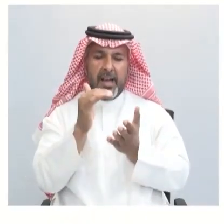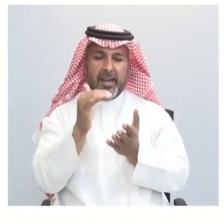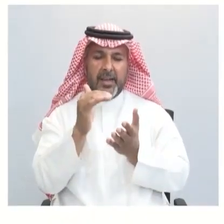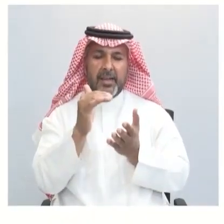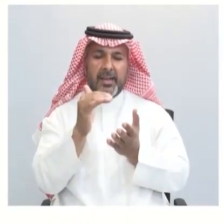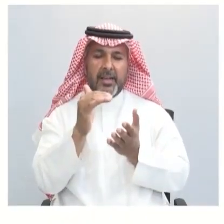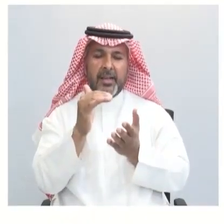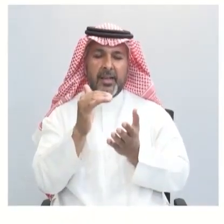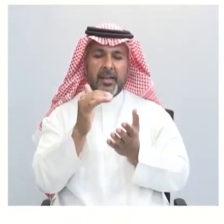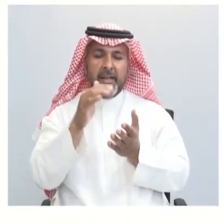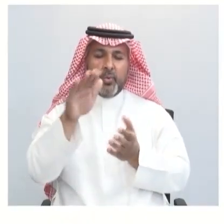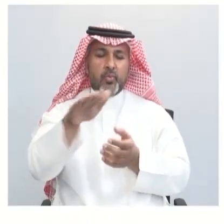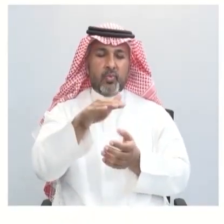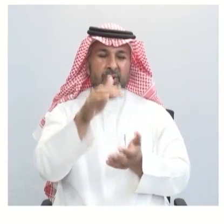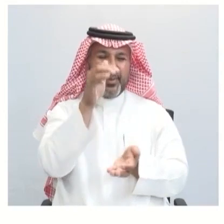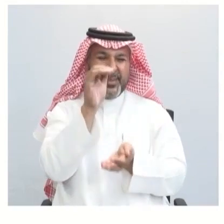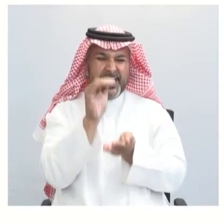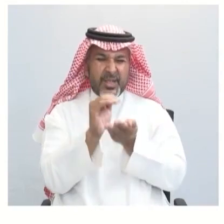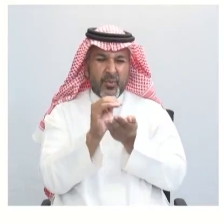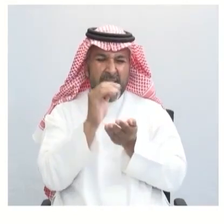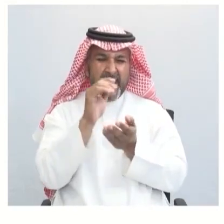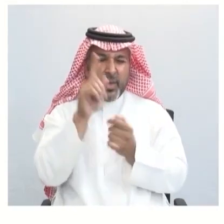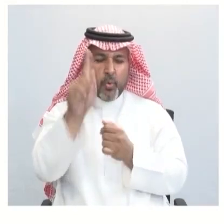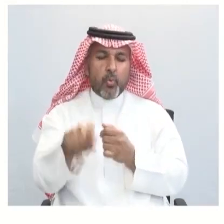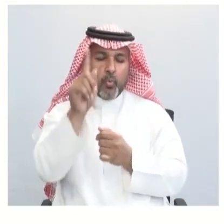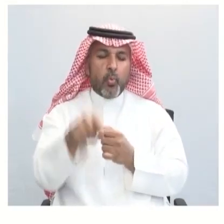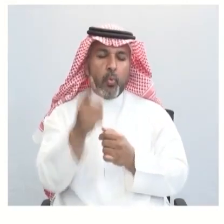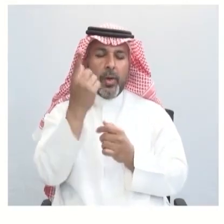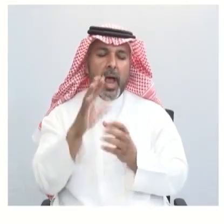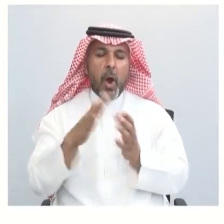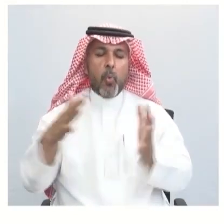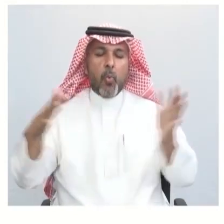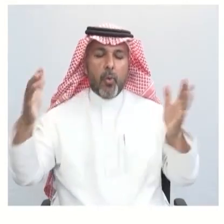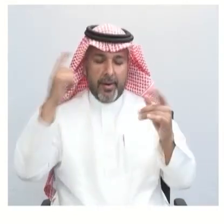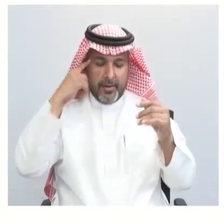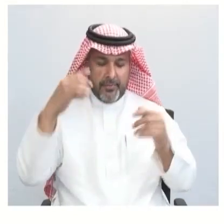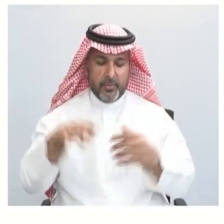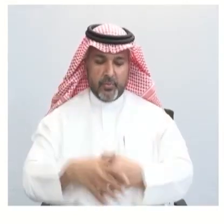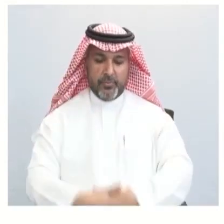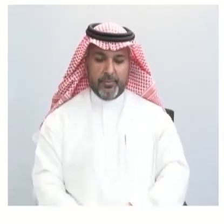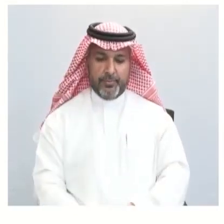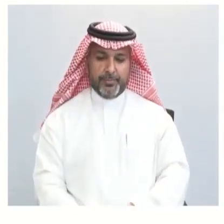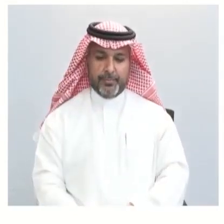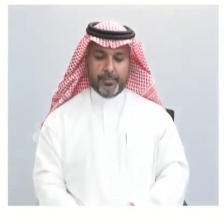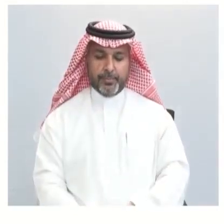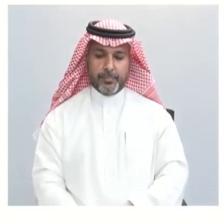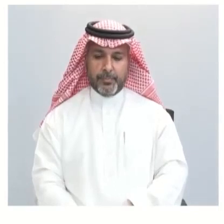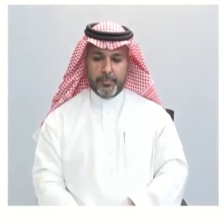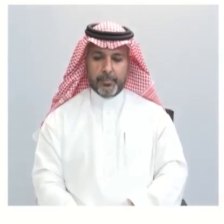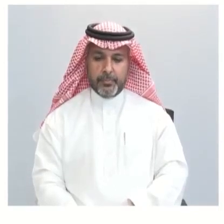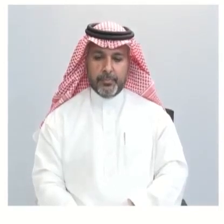الايام خطوط التقارب الراسيه والافقيه خط التقارب لداله هو مستقيم يقترب منه التمثيل